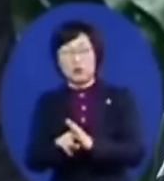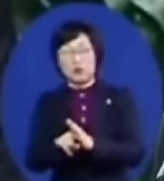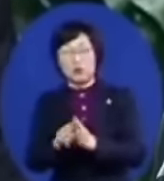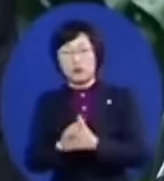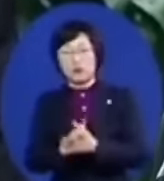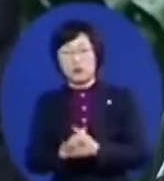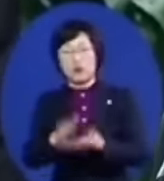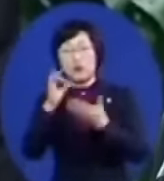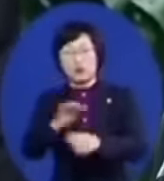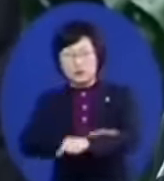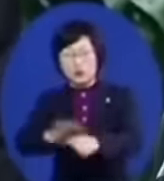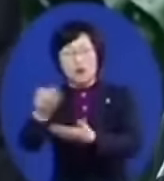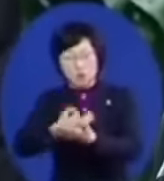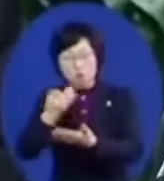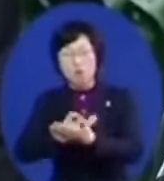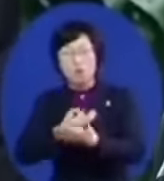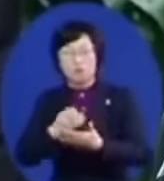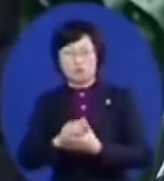돈도 잘 벌고